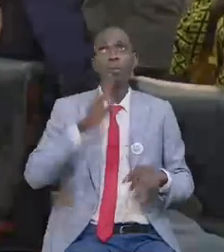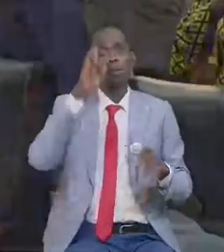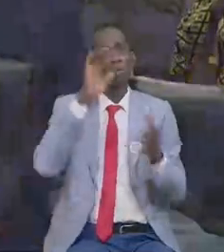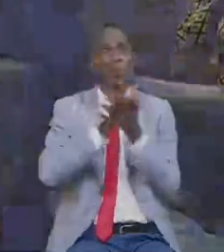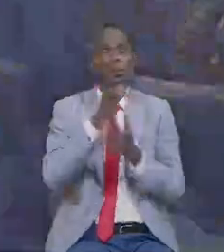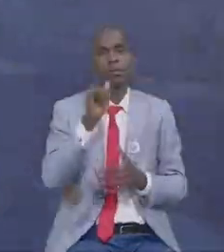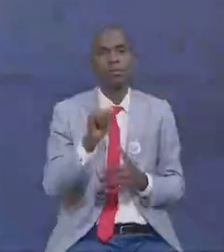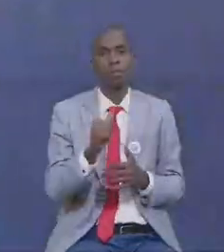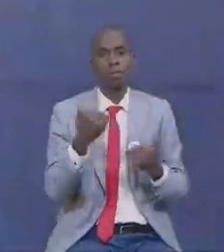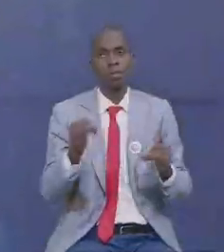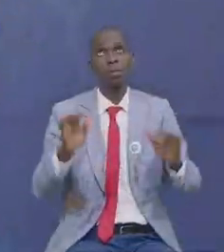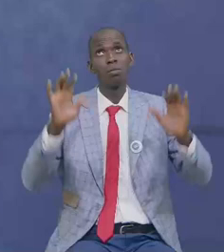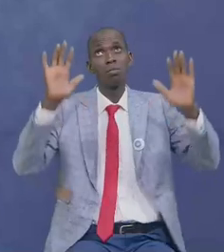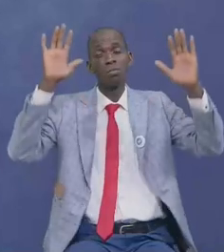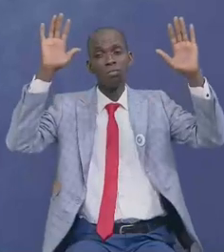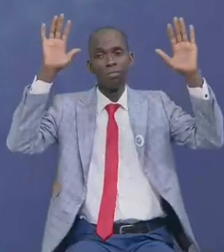Lève cette main,